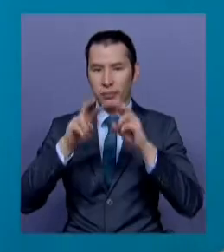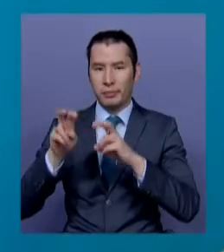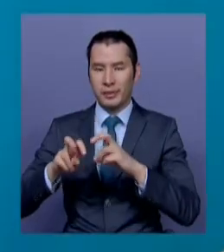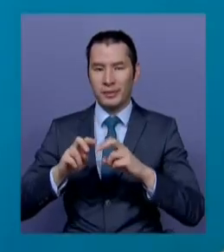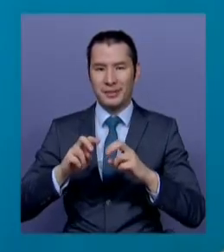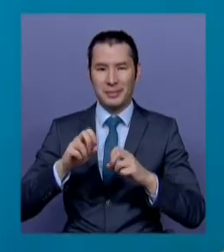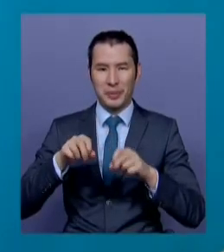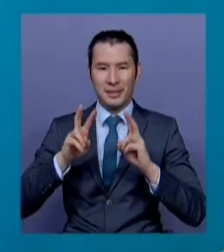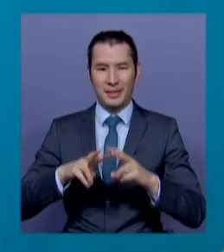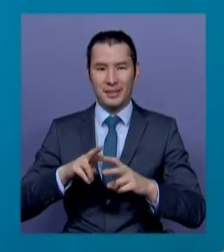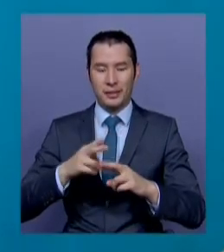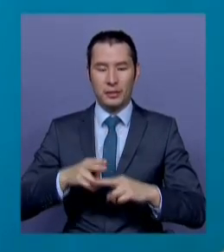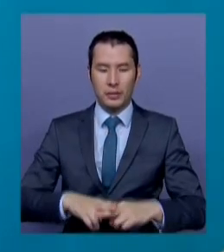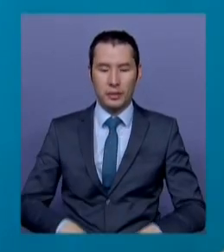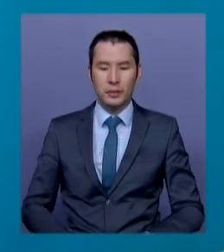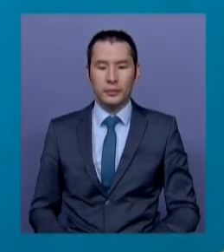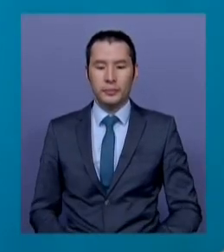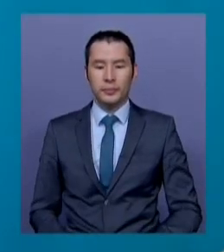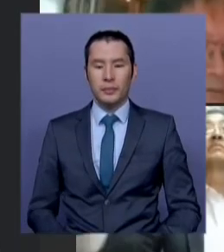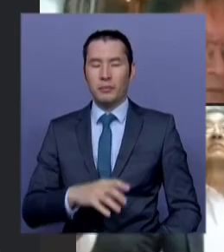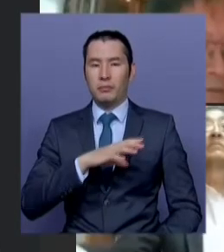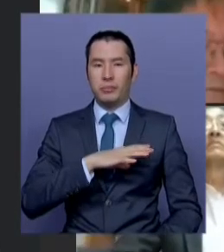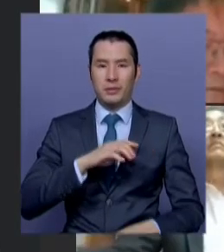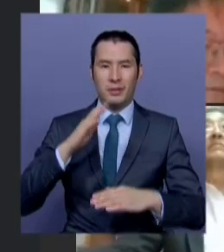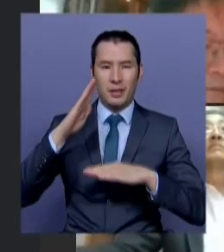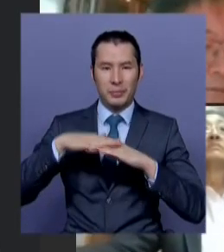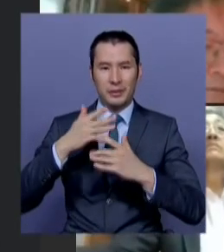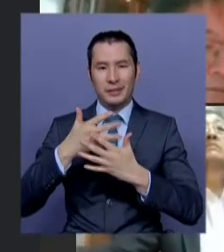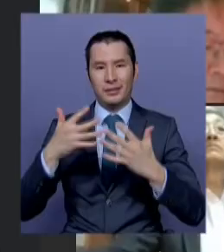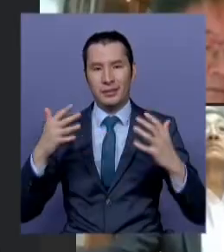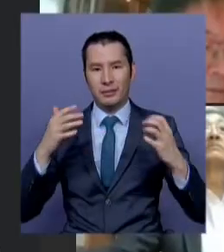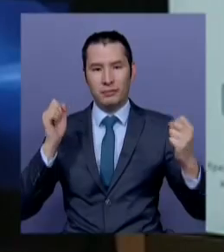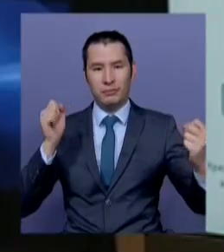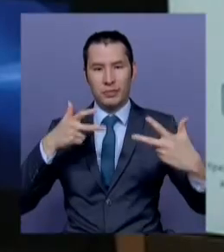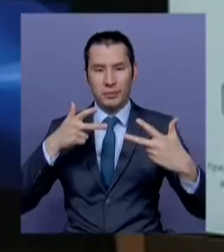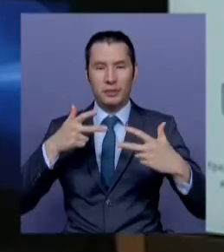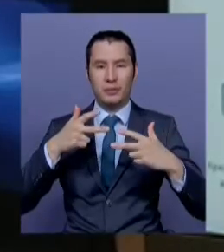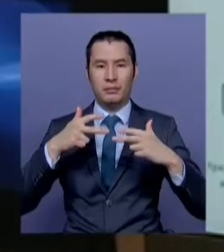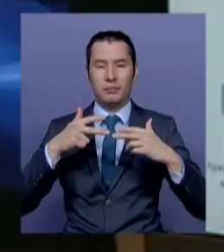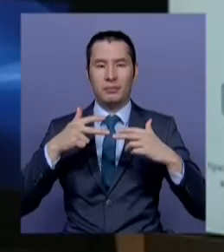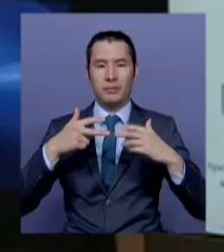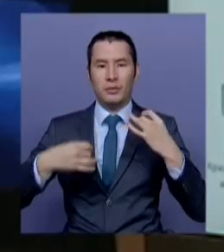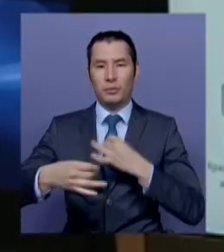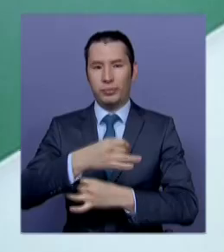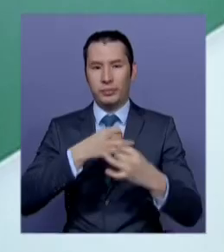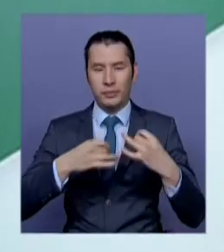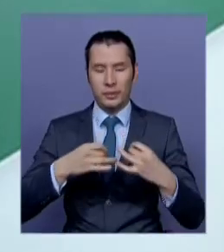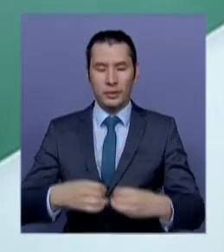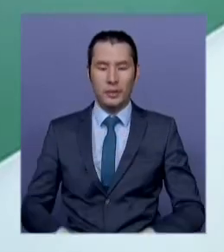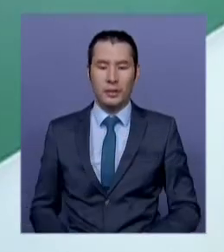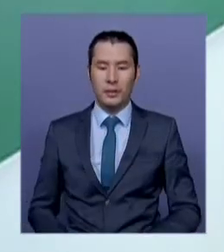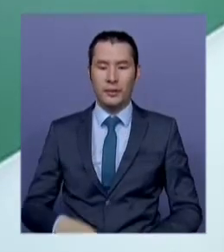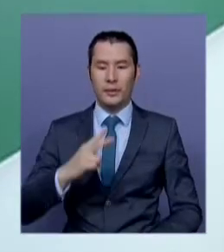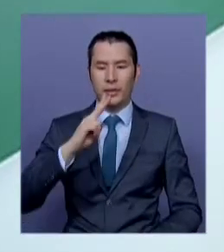Сағынтаевтың жетекшілігімен өткен қалалық қоғамдық кеңестің эпидемиологиялық жағдайға байланысты видеоконференциясында талқыланды.